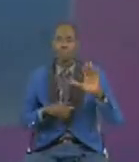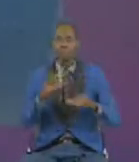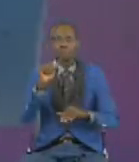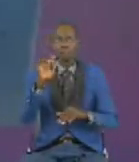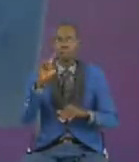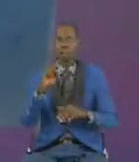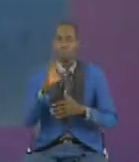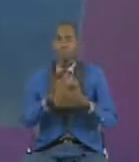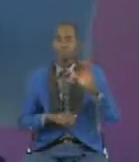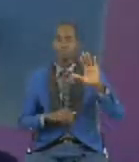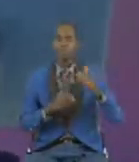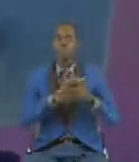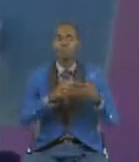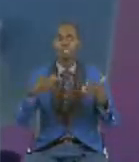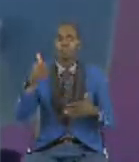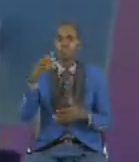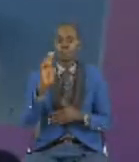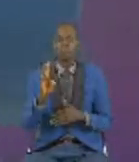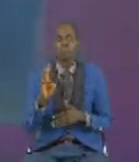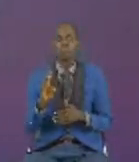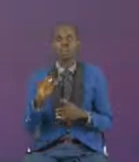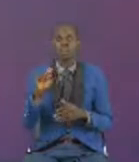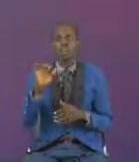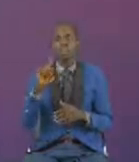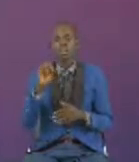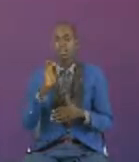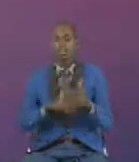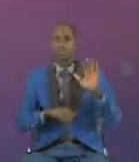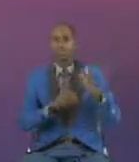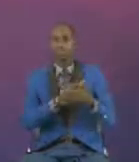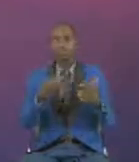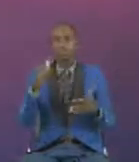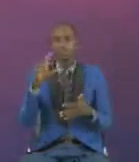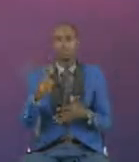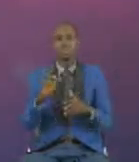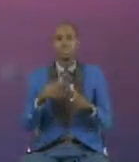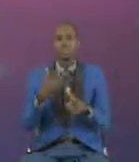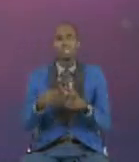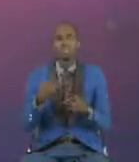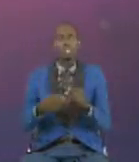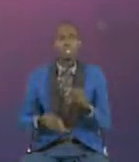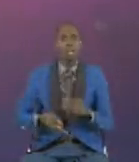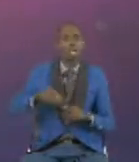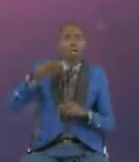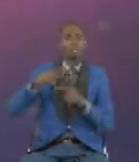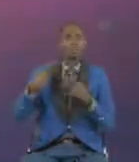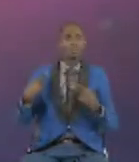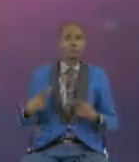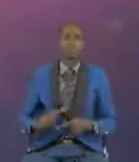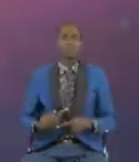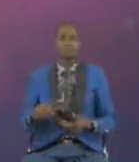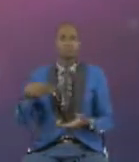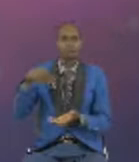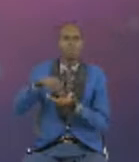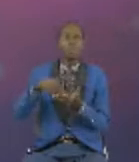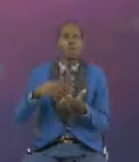Chapitre 5, verset 17. Actes des Apôtres 5, 17. Cependant, le souverain sacrificateur et tous ceux qui étaient avec